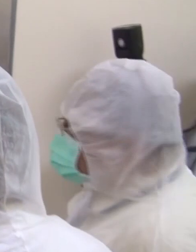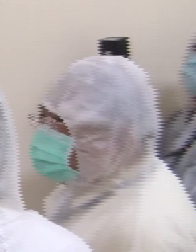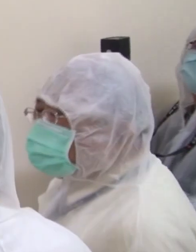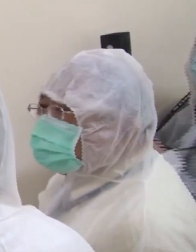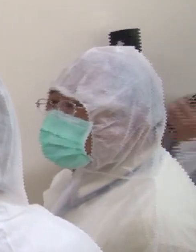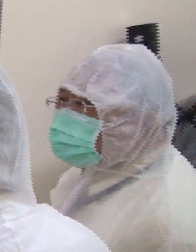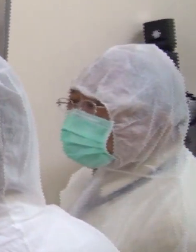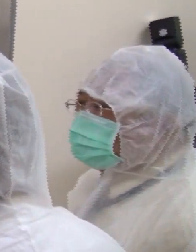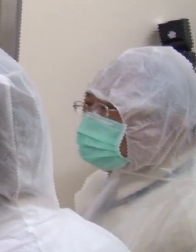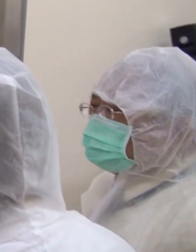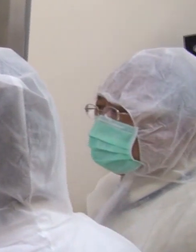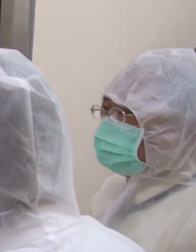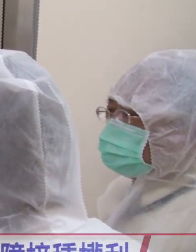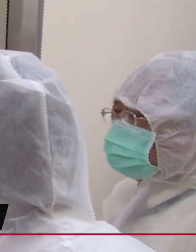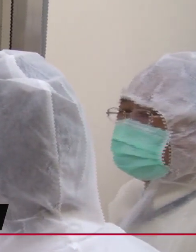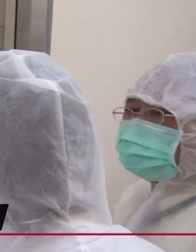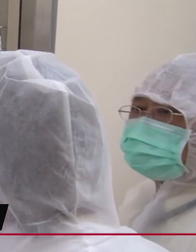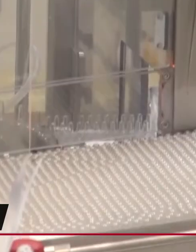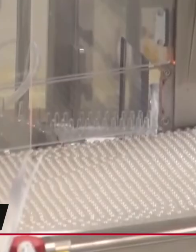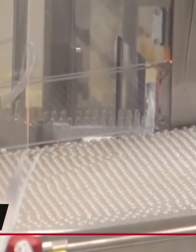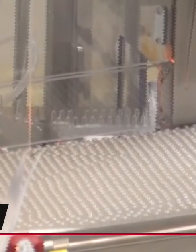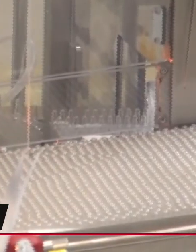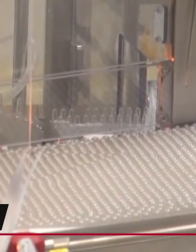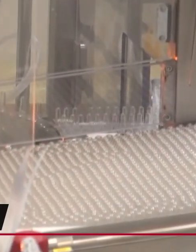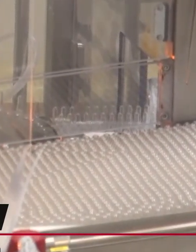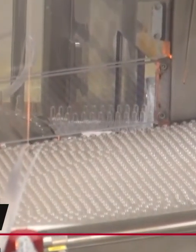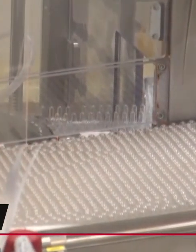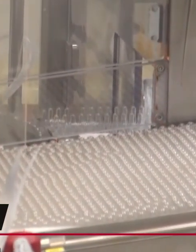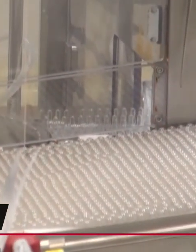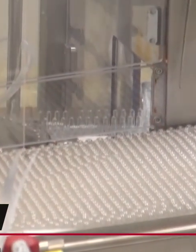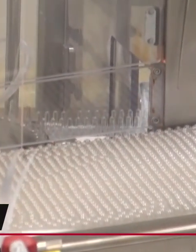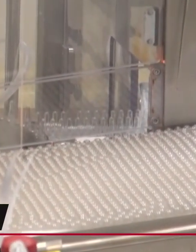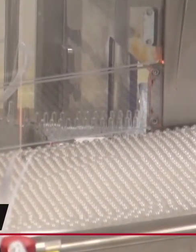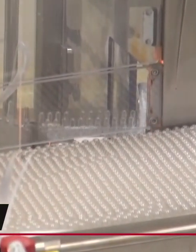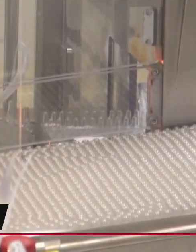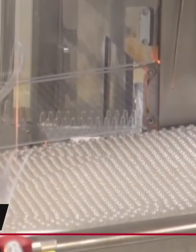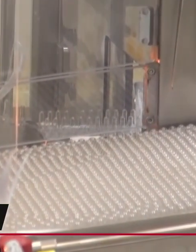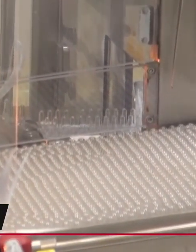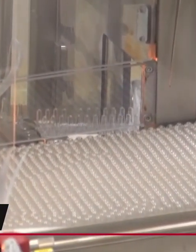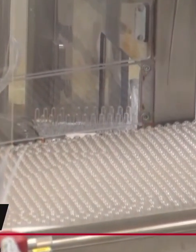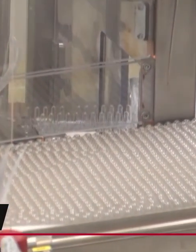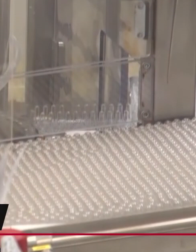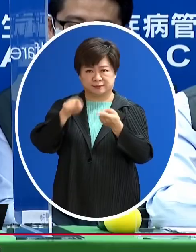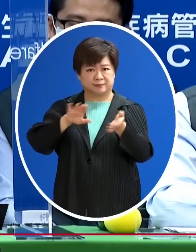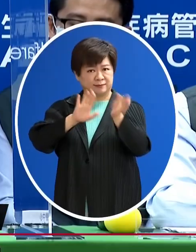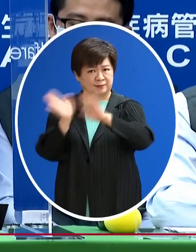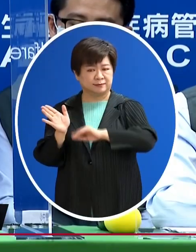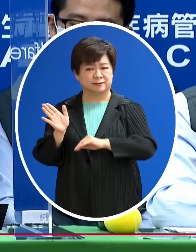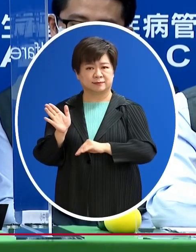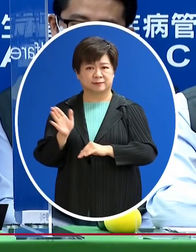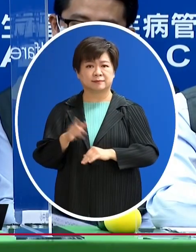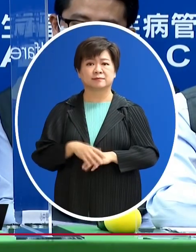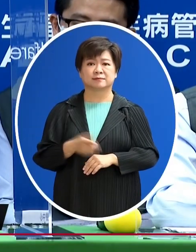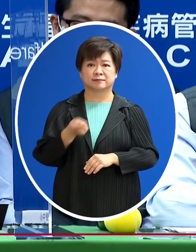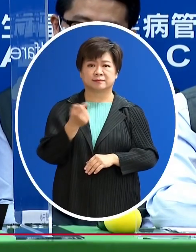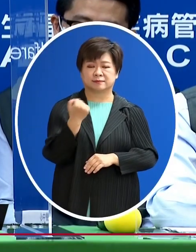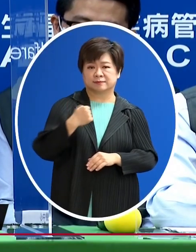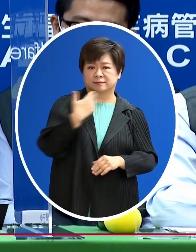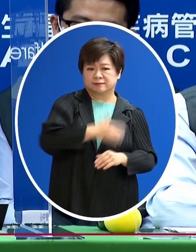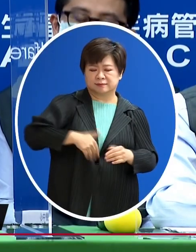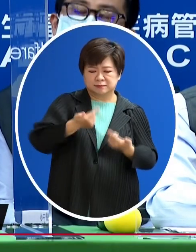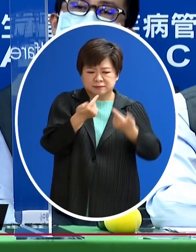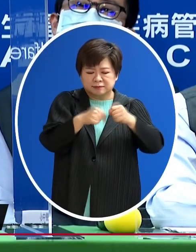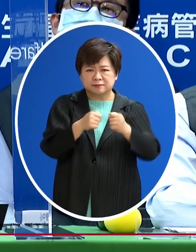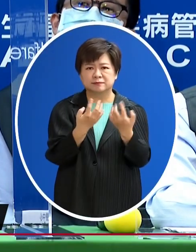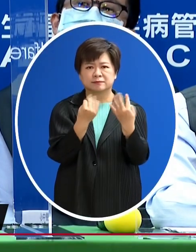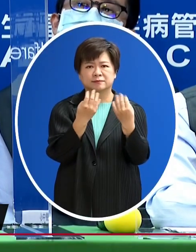审。 疫苗安全性可接受，据细胞免疫反应趋势，综合抗体数据显